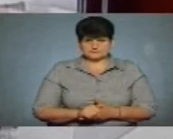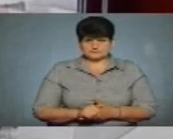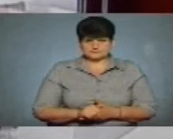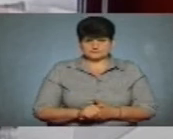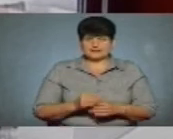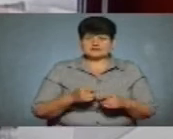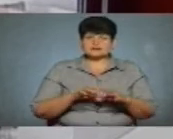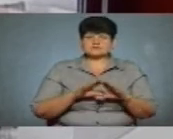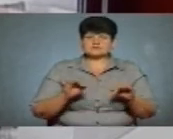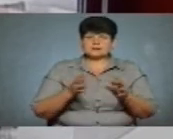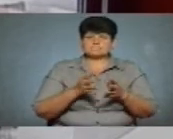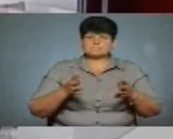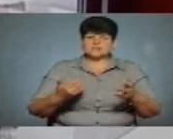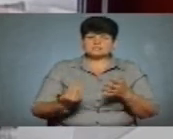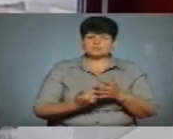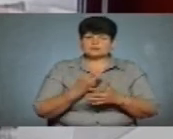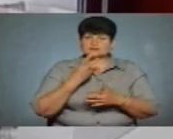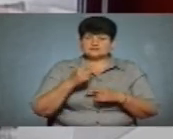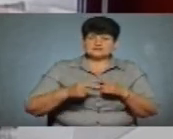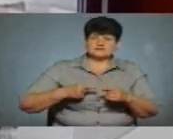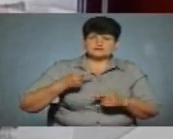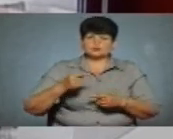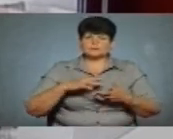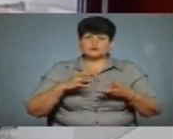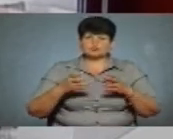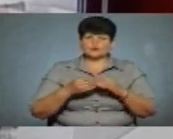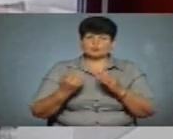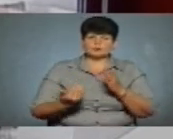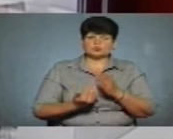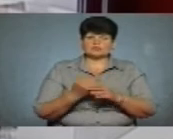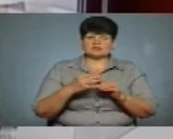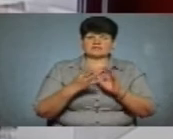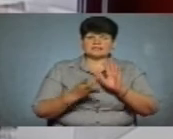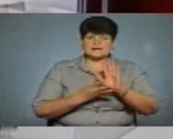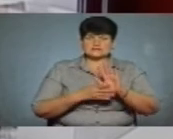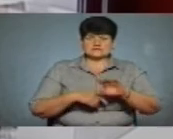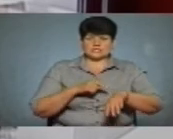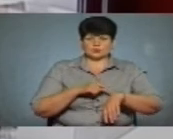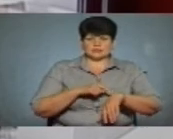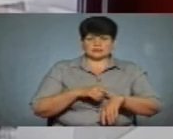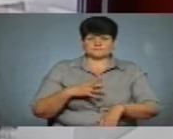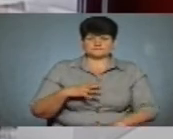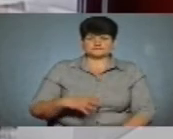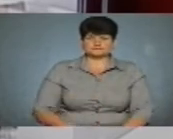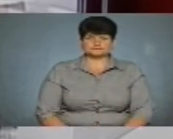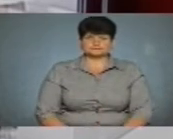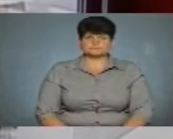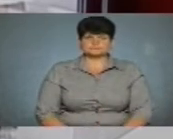На цьому у мене все. Більше дивіться у наступному підсумковому випуску новин о 19-й годині. Дочекайтеся.